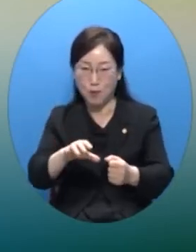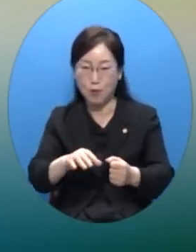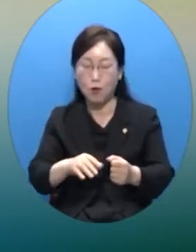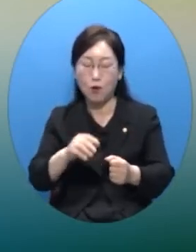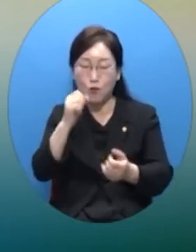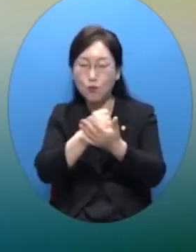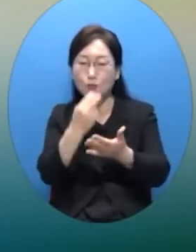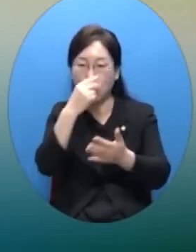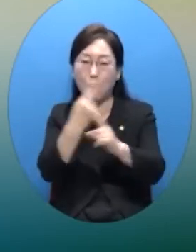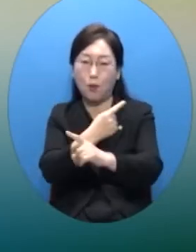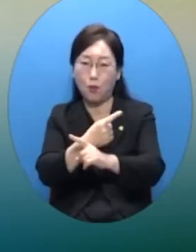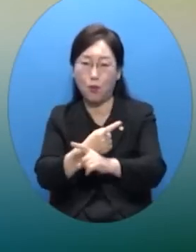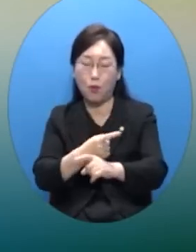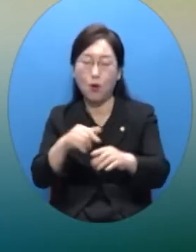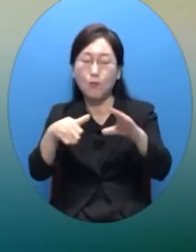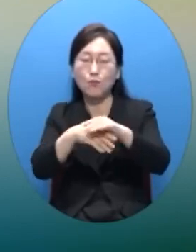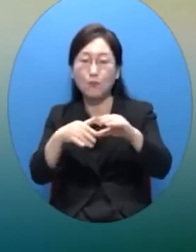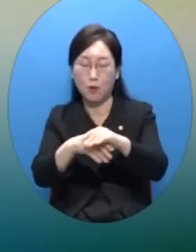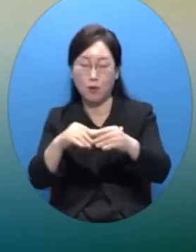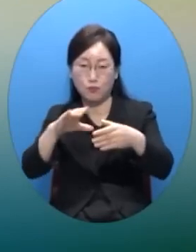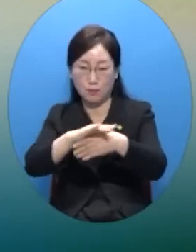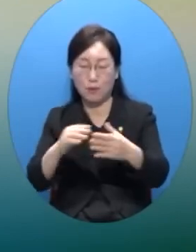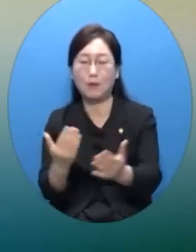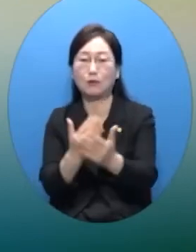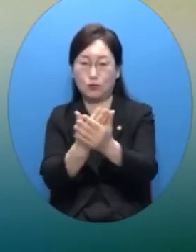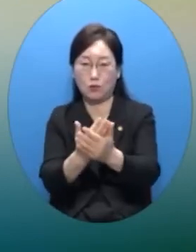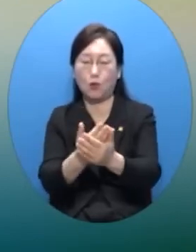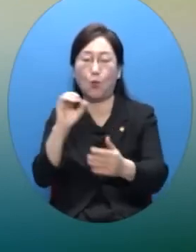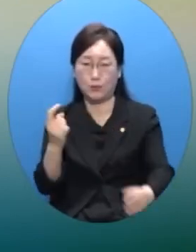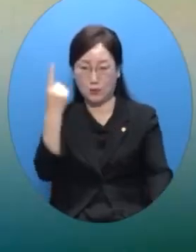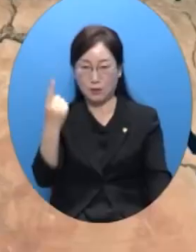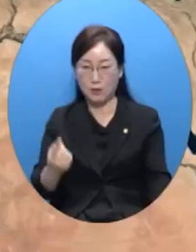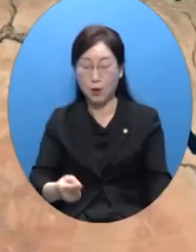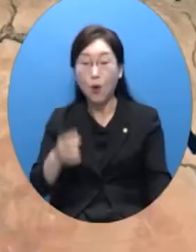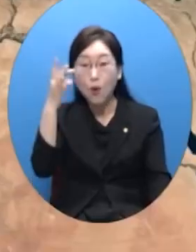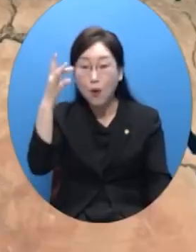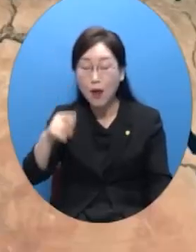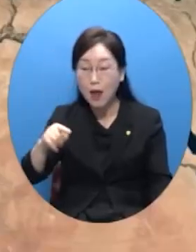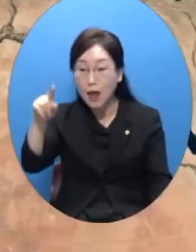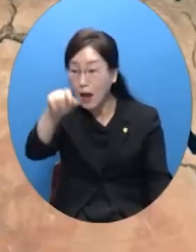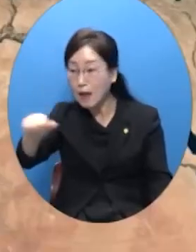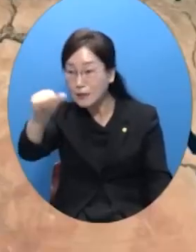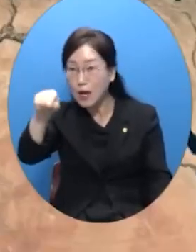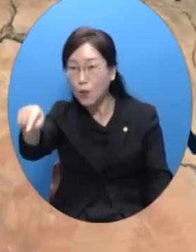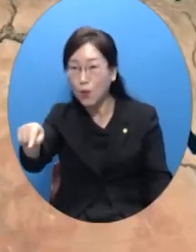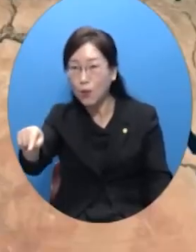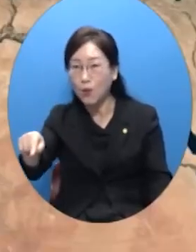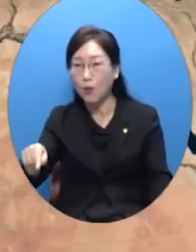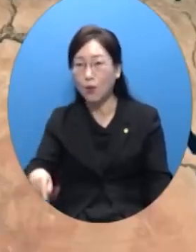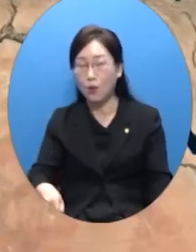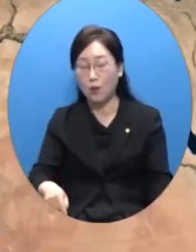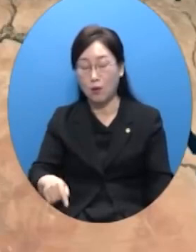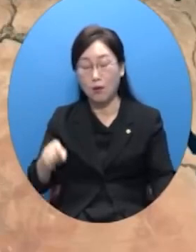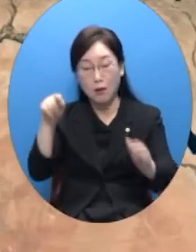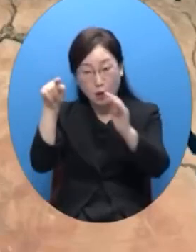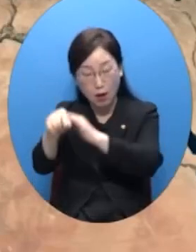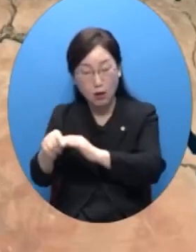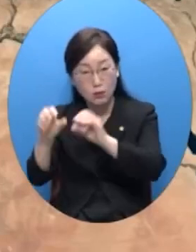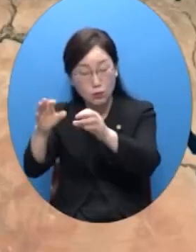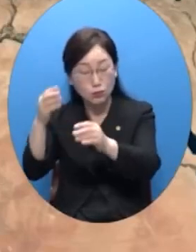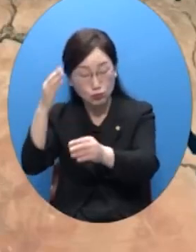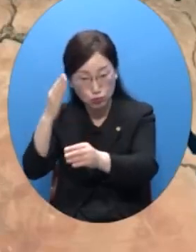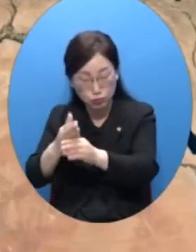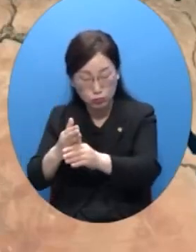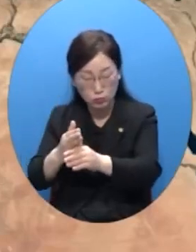배였다. 원래 사도 바울은 아시아 쪽으로 지금 말하면 터키 쪽으로 가서 복음을 전하려고 했습니다. 그런데 드로아에서 그